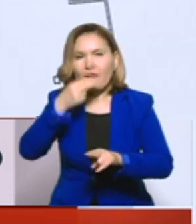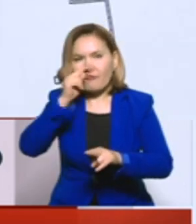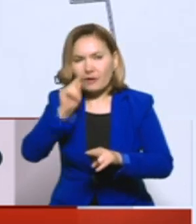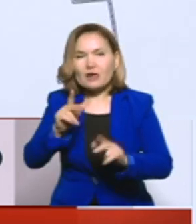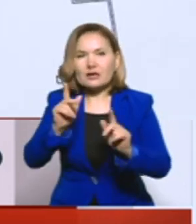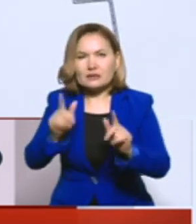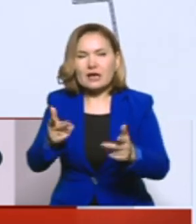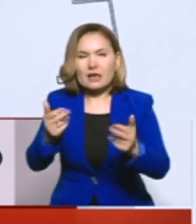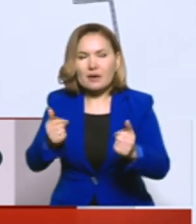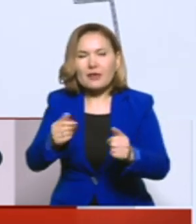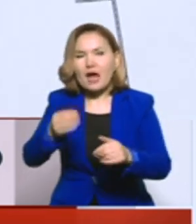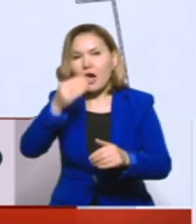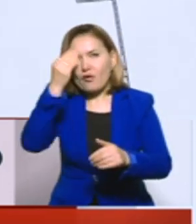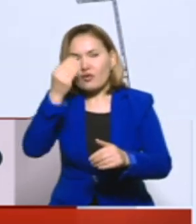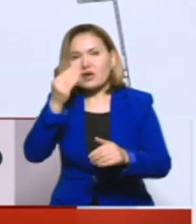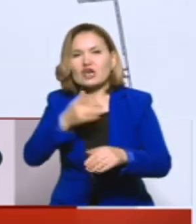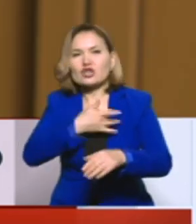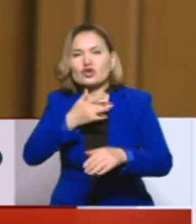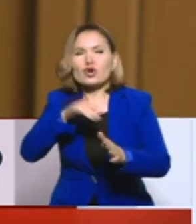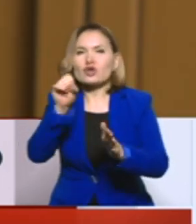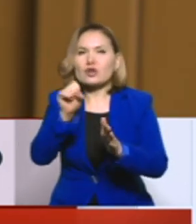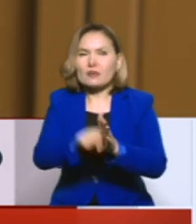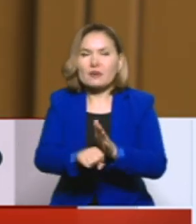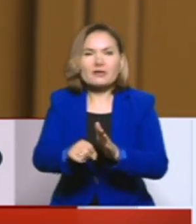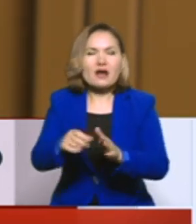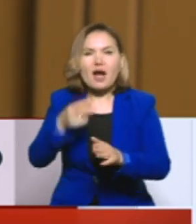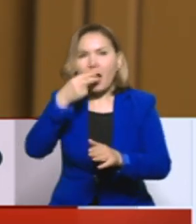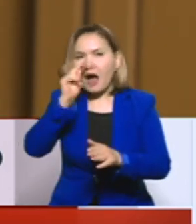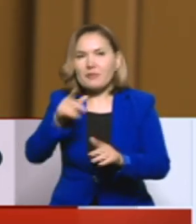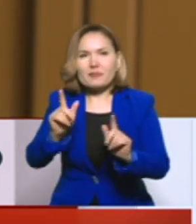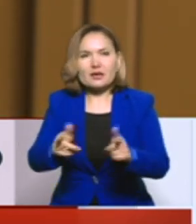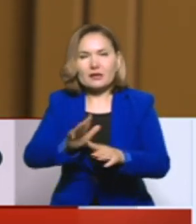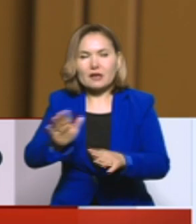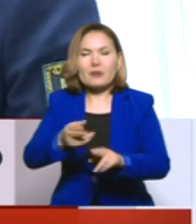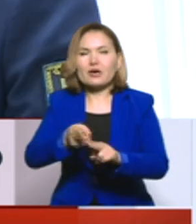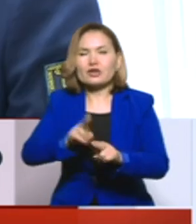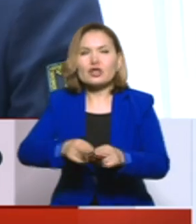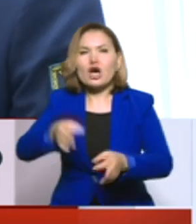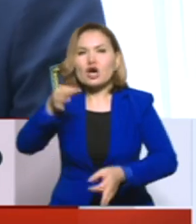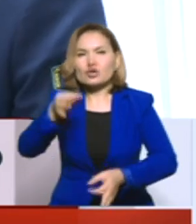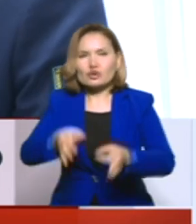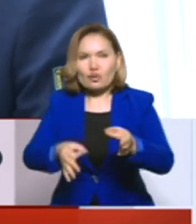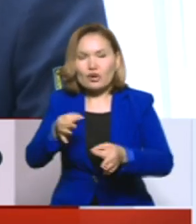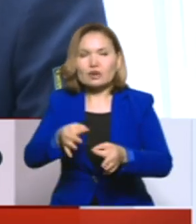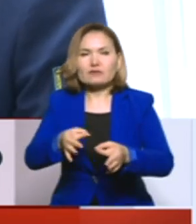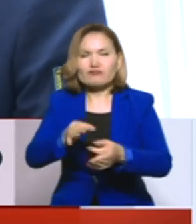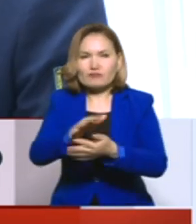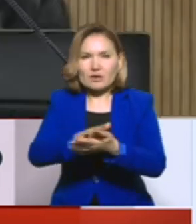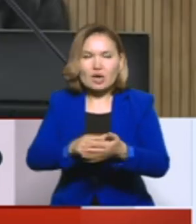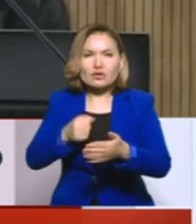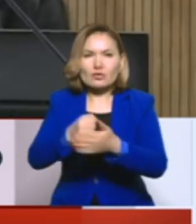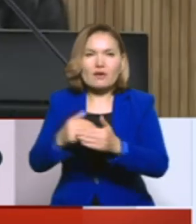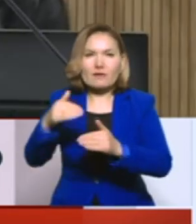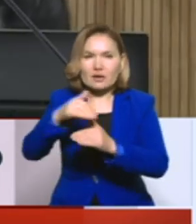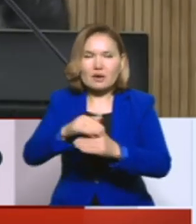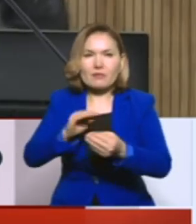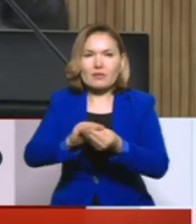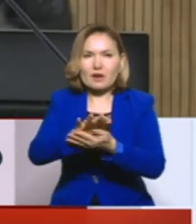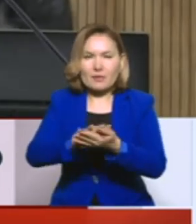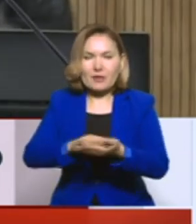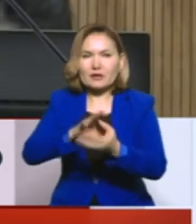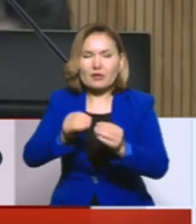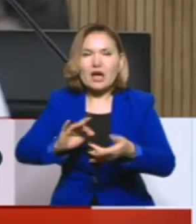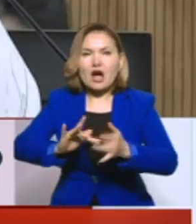мойындасада, қасақана қатыгездікпен өлтірді деген айыппен келіспейді. Жалпы сот отырысы кешке дейін болады. Айта кетейік, бұл процесс